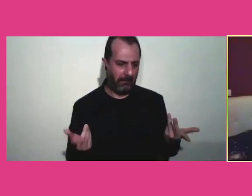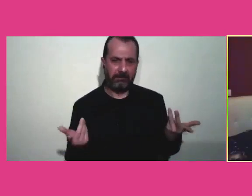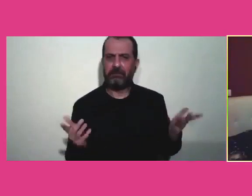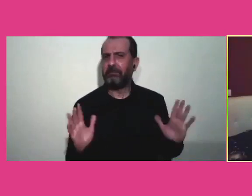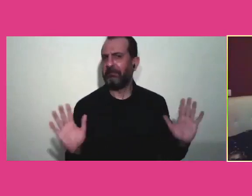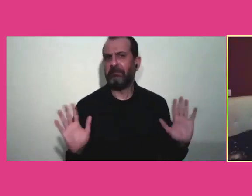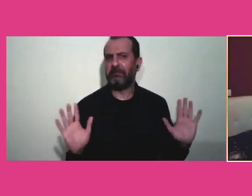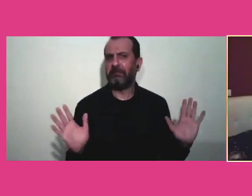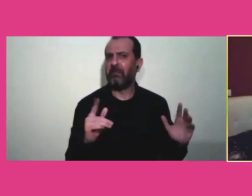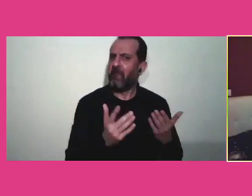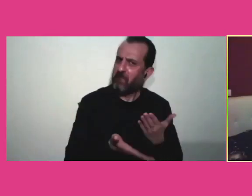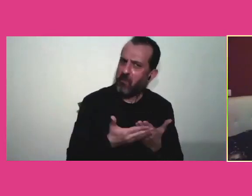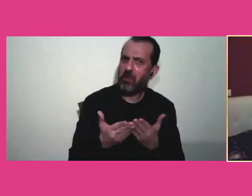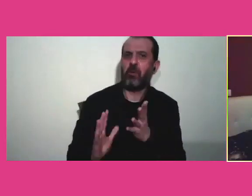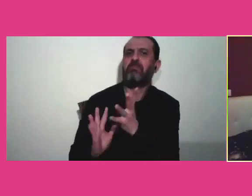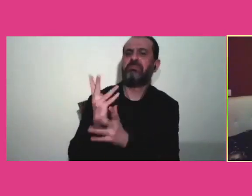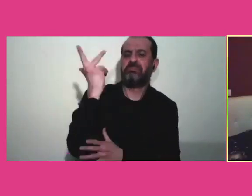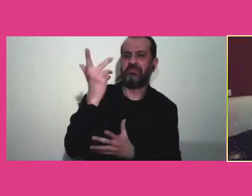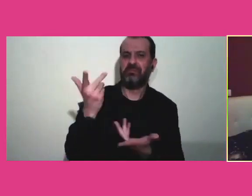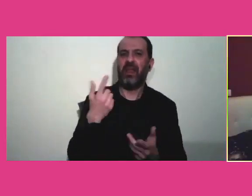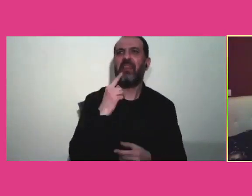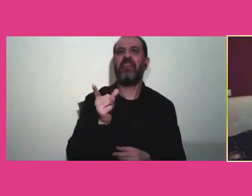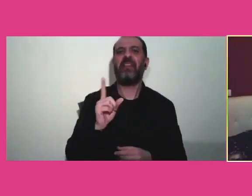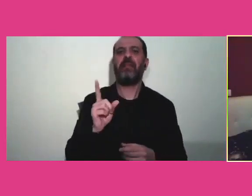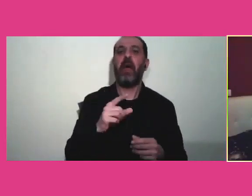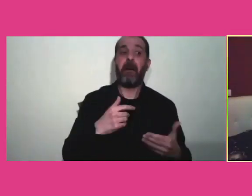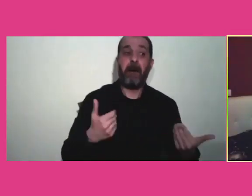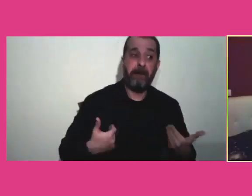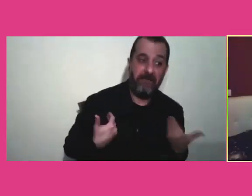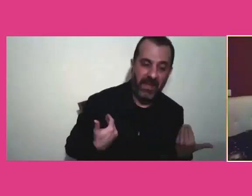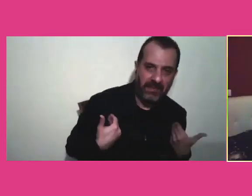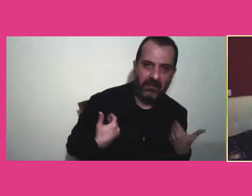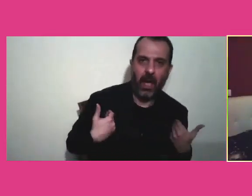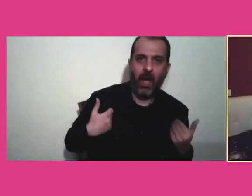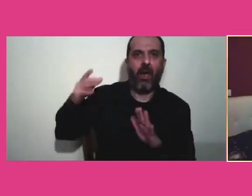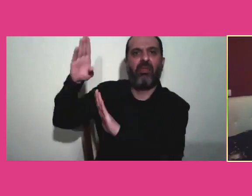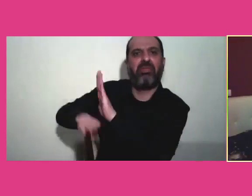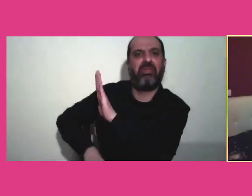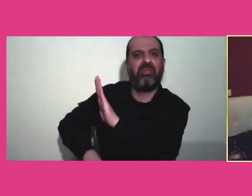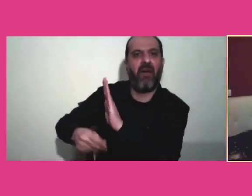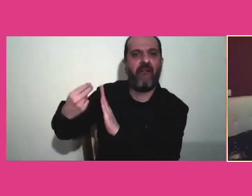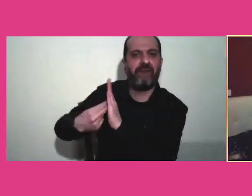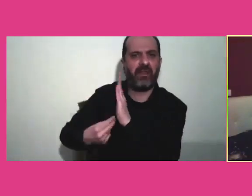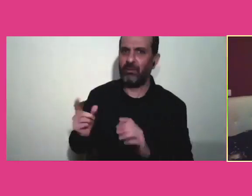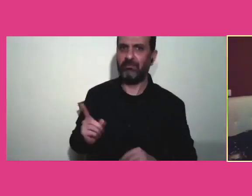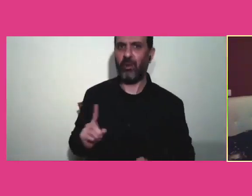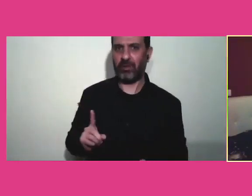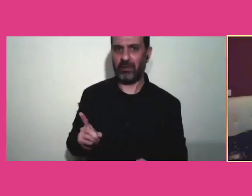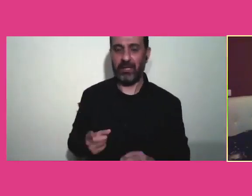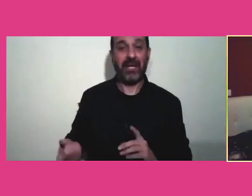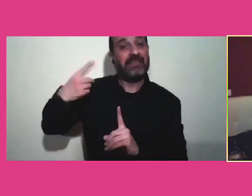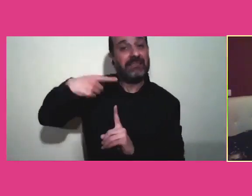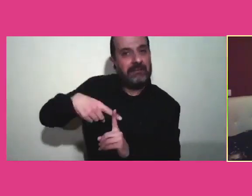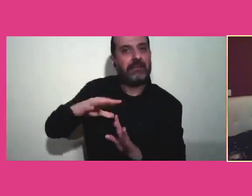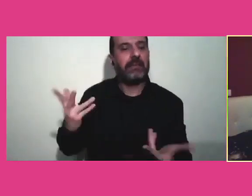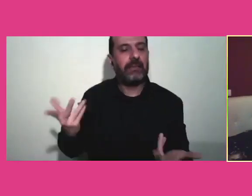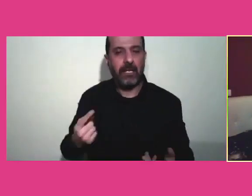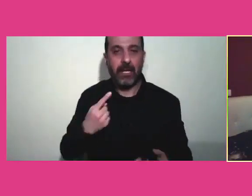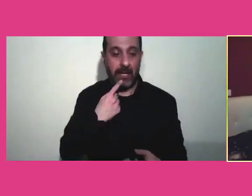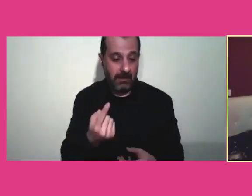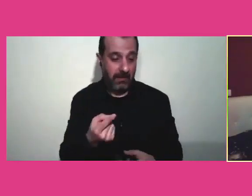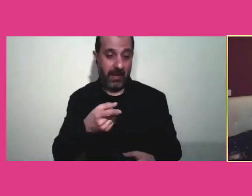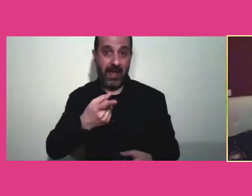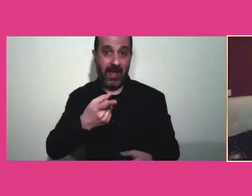ακόμα μια φορά την ευημέρεια. Το ενδιαφέρον που βρήκαν επίσης ήταν ότι οι συμμετέχοντες ανέφεραν ότι τα παιχνίδια ήταν σε θέση να τους